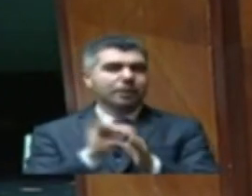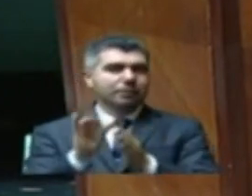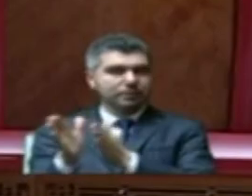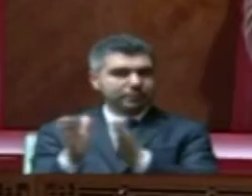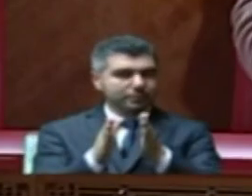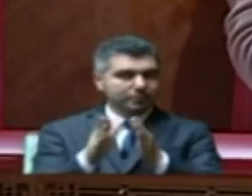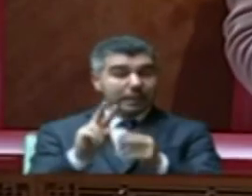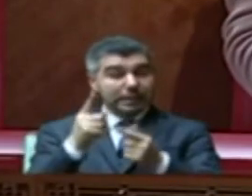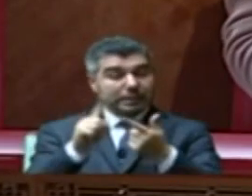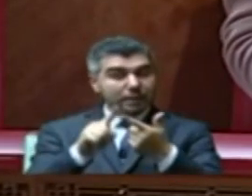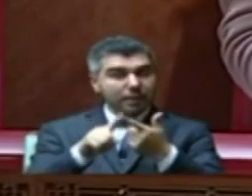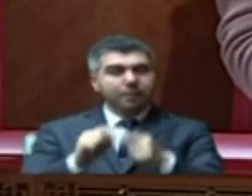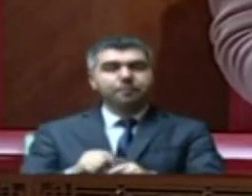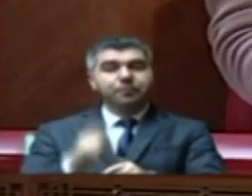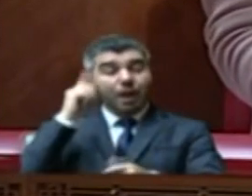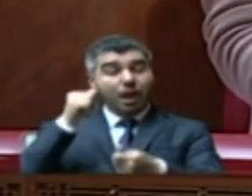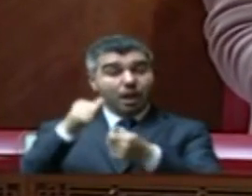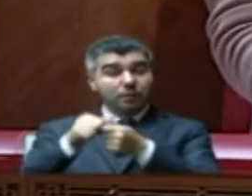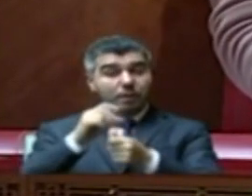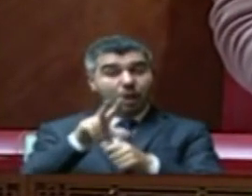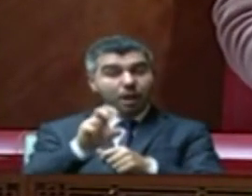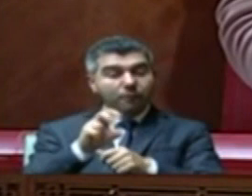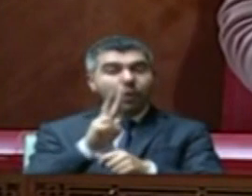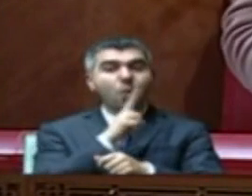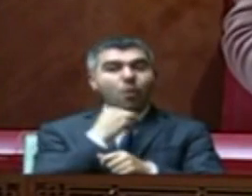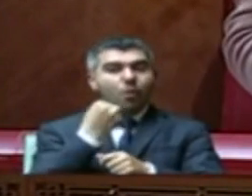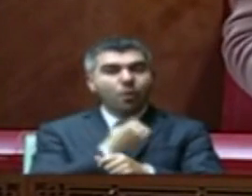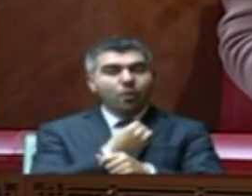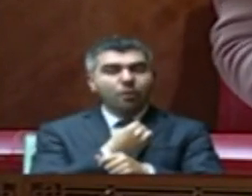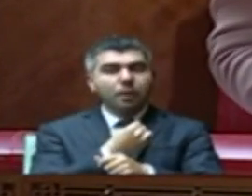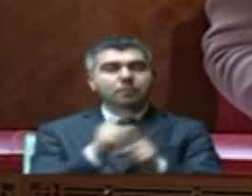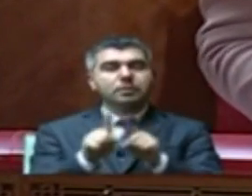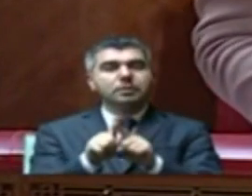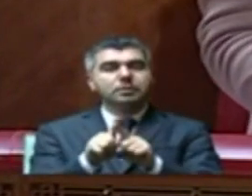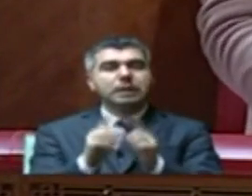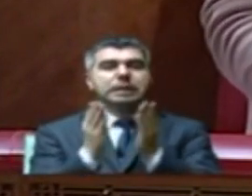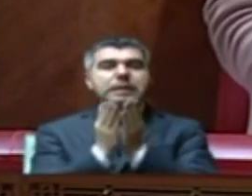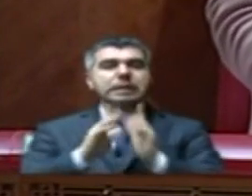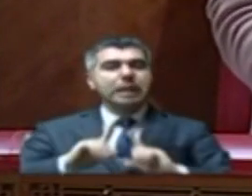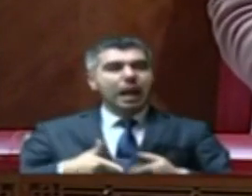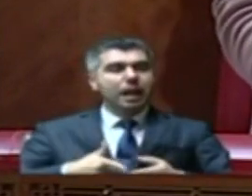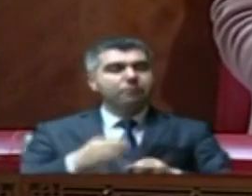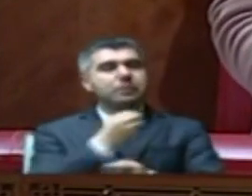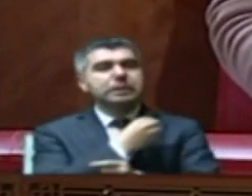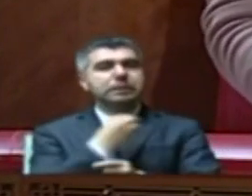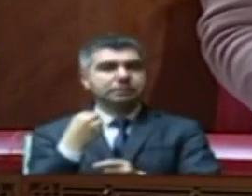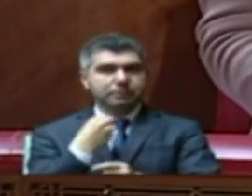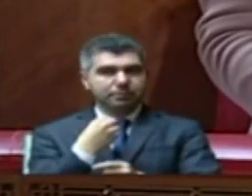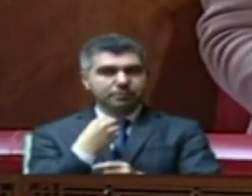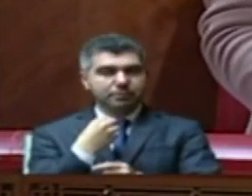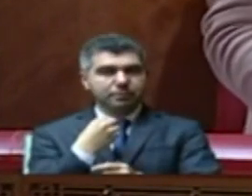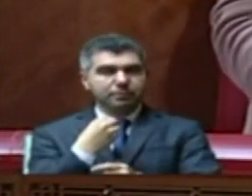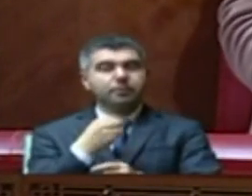النقطة الثانية، أنتم تعلمون أن هذه الحكومة أعطت الأولوية للتعليم والصحة، أعطت